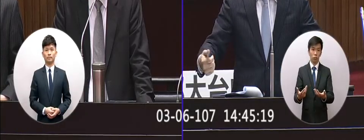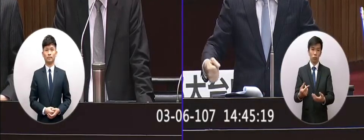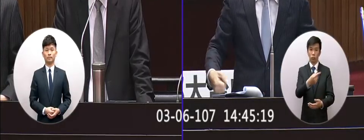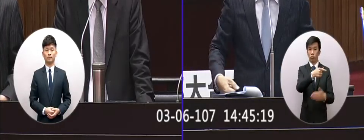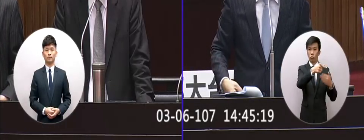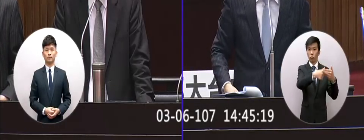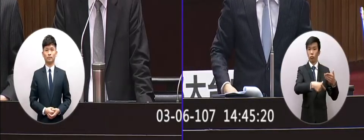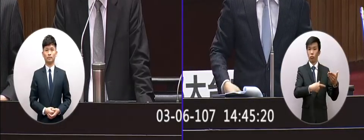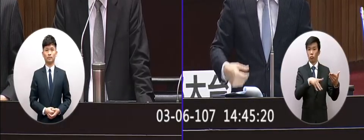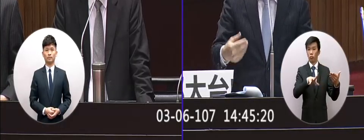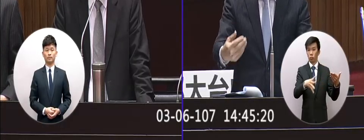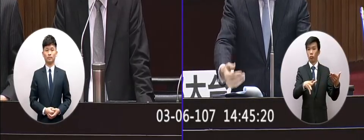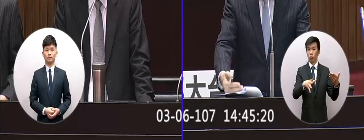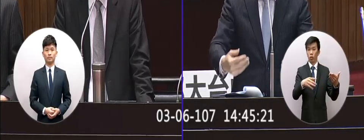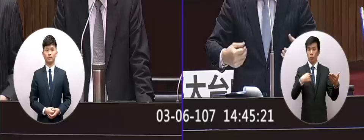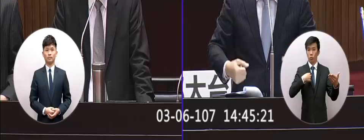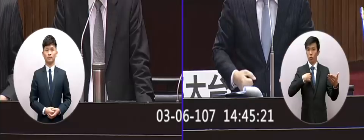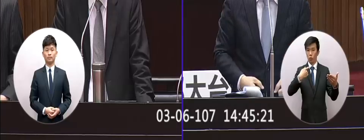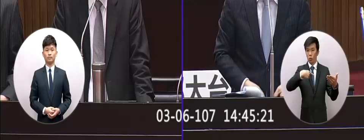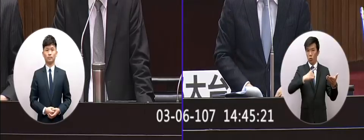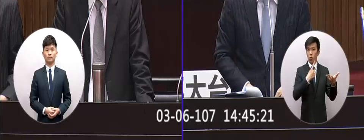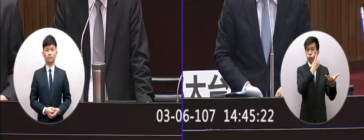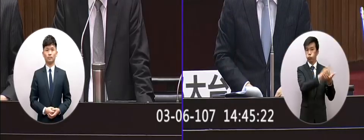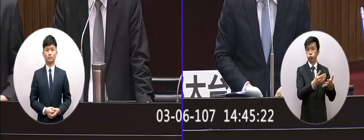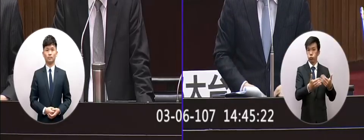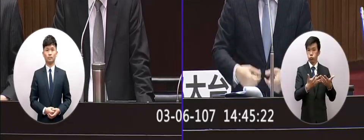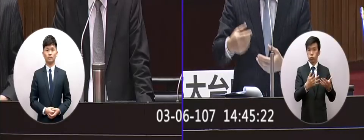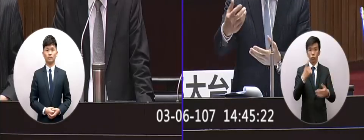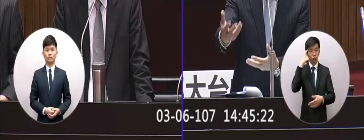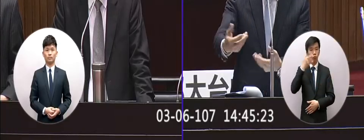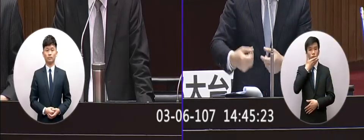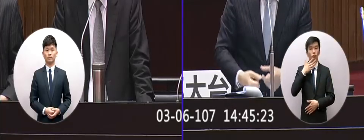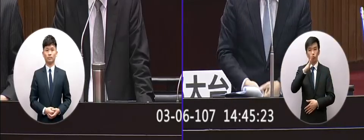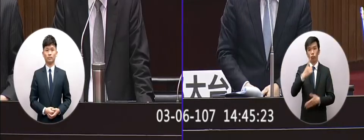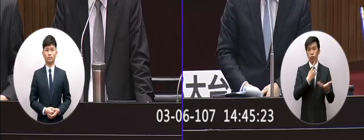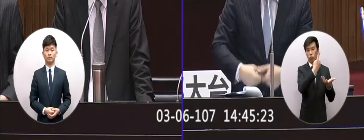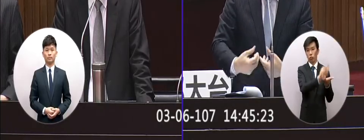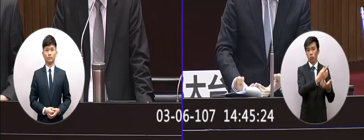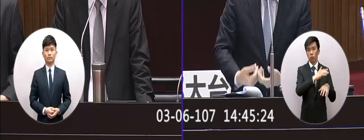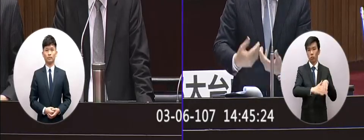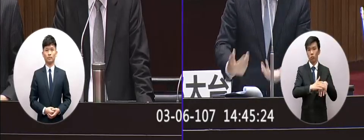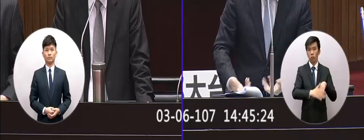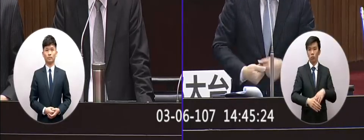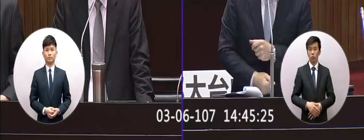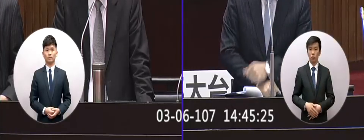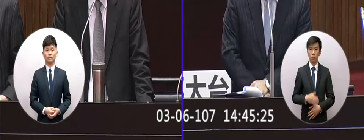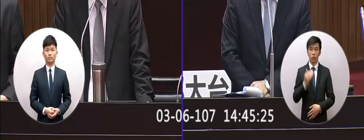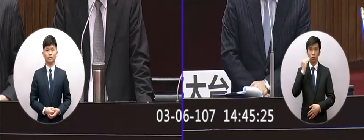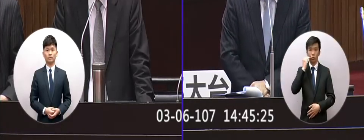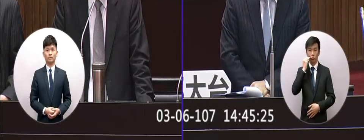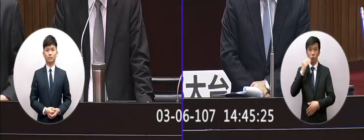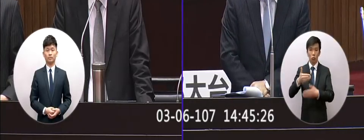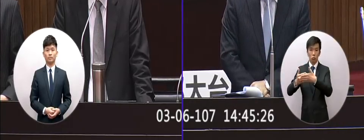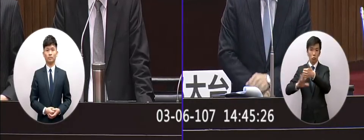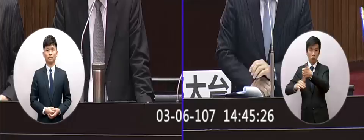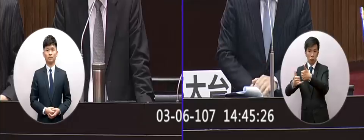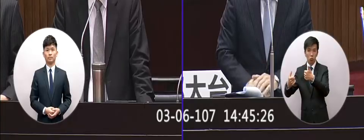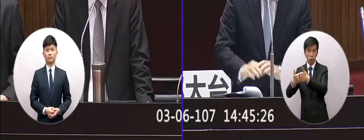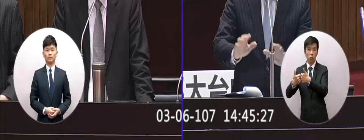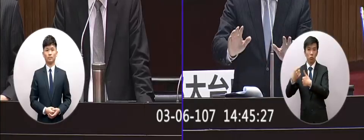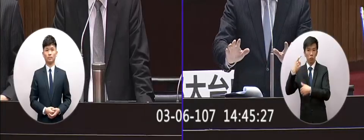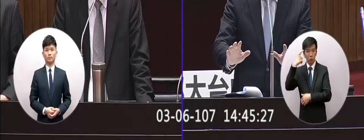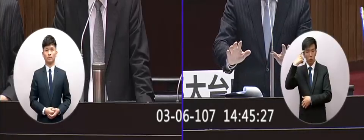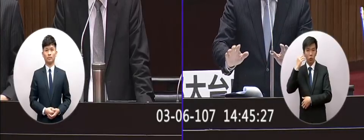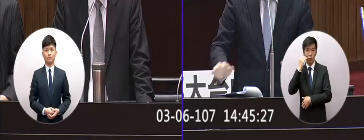你要嘛靠过来啊，你认为你有利，你就靠过来啊。那我们陆委会担心说，靠过去之后认同会不会改变啊？